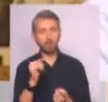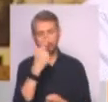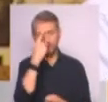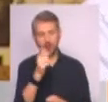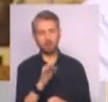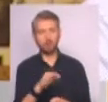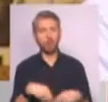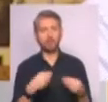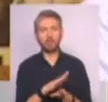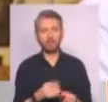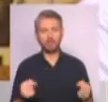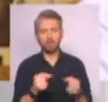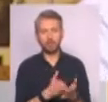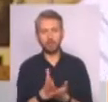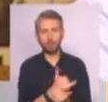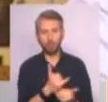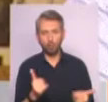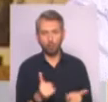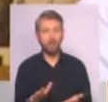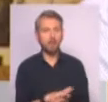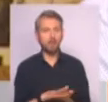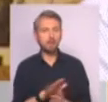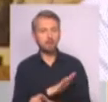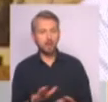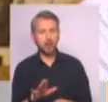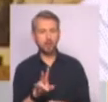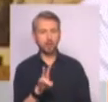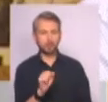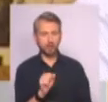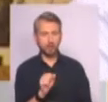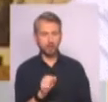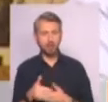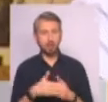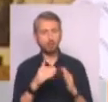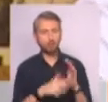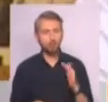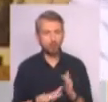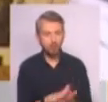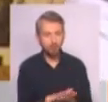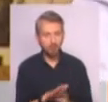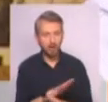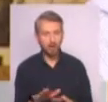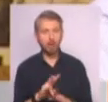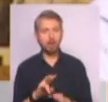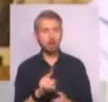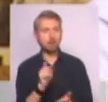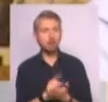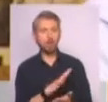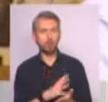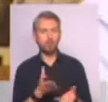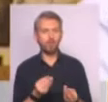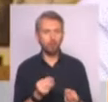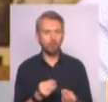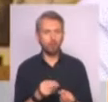про ненадання відповідних певних послуг. Не прибирають на прибудинкову територію, не миють. Має бути там волога, умовно,